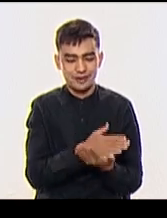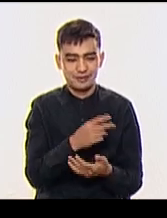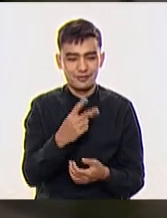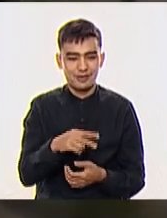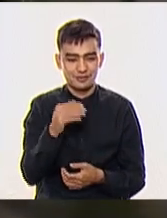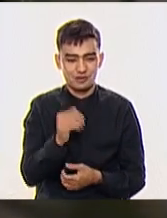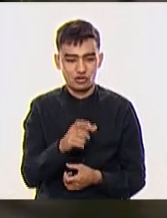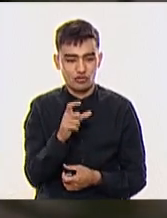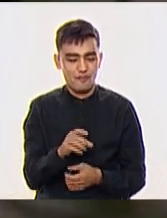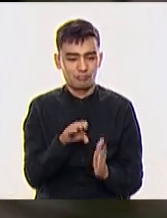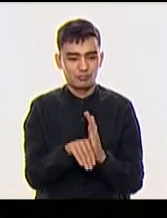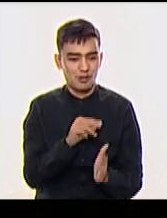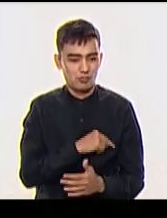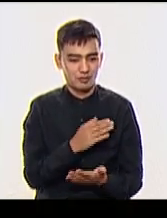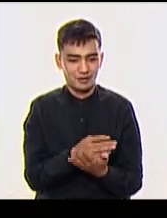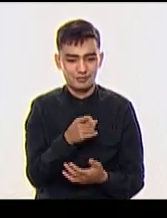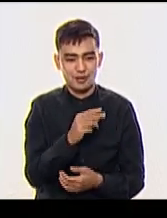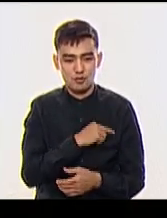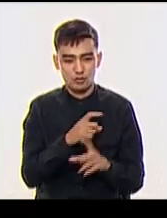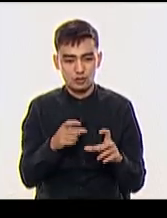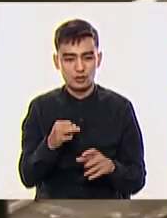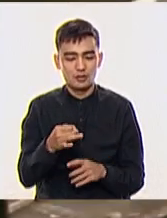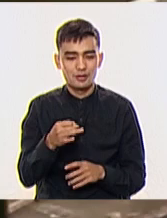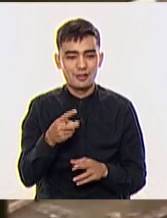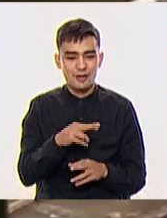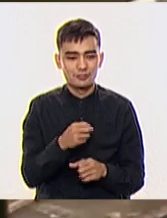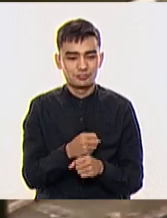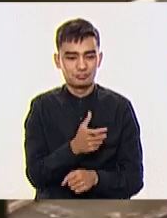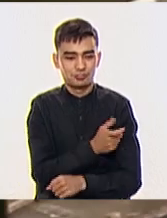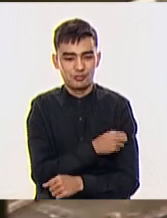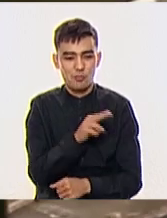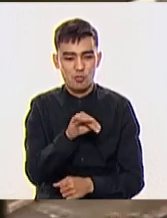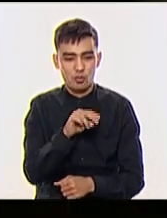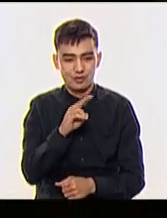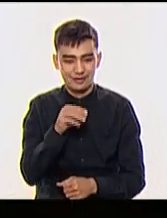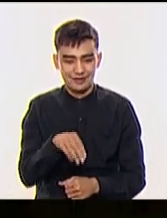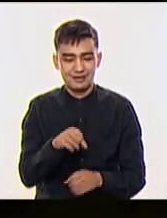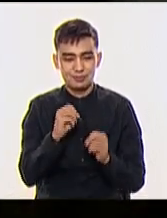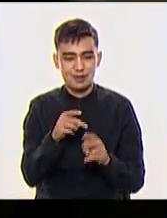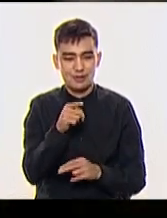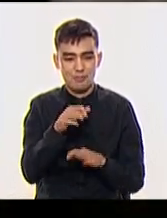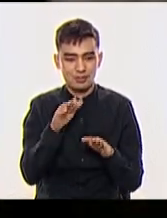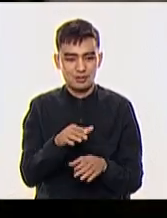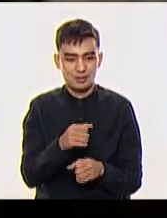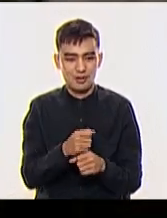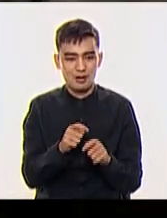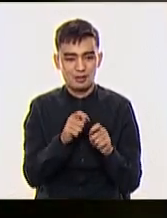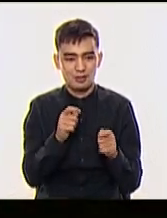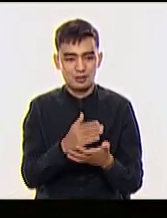мың адам еңбек етеді. Осы қызметкерлердің қолайлылығы үшін егу пункттері өндіріс алаңдарында ашылды.